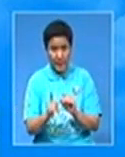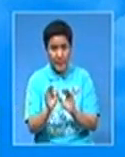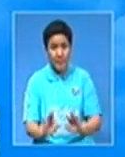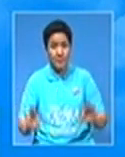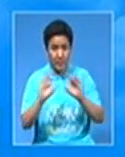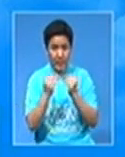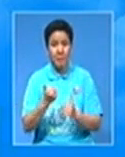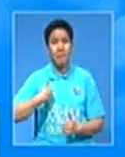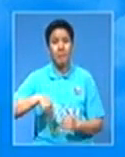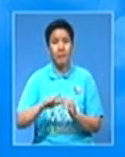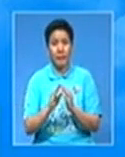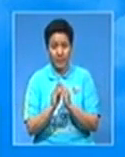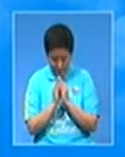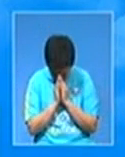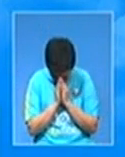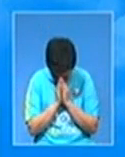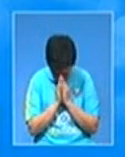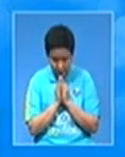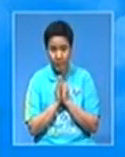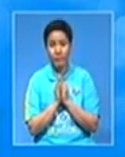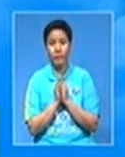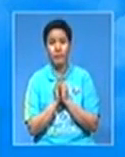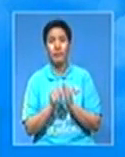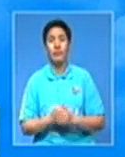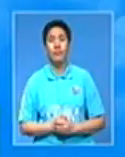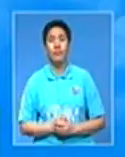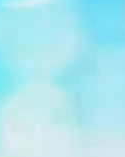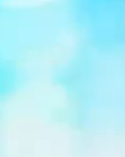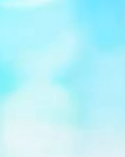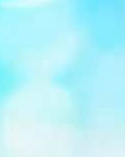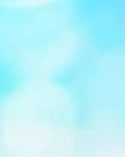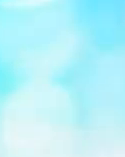ครับขอบคุณครับสวัสดีครับ